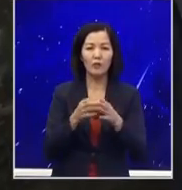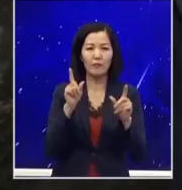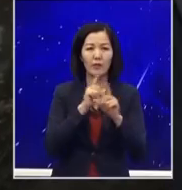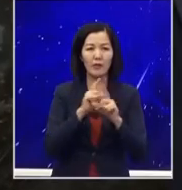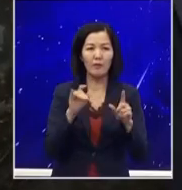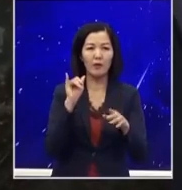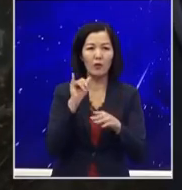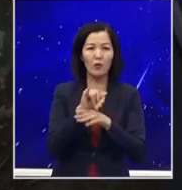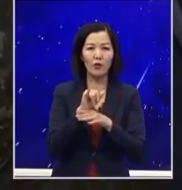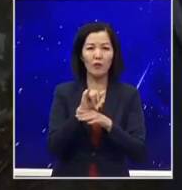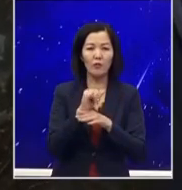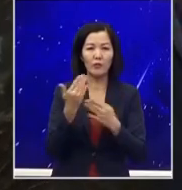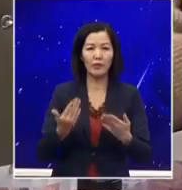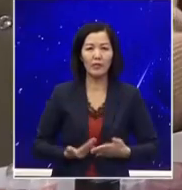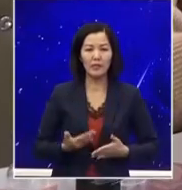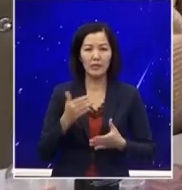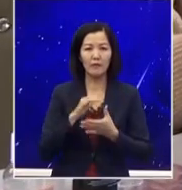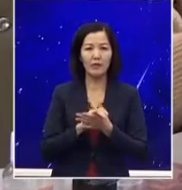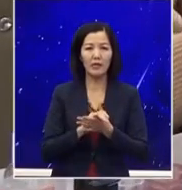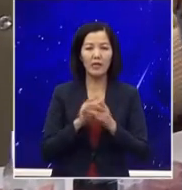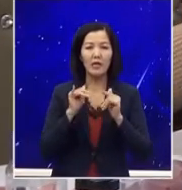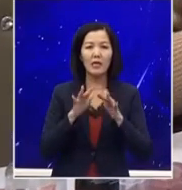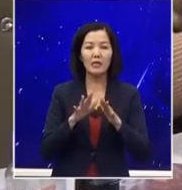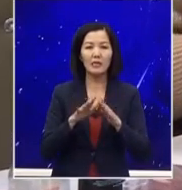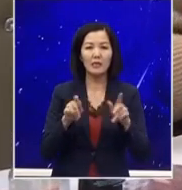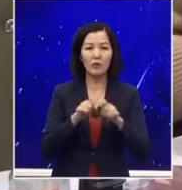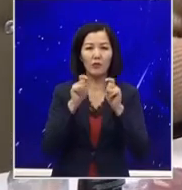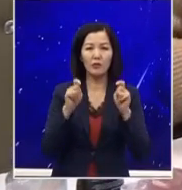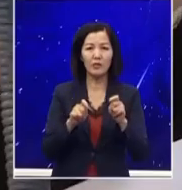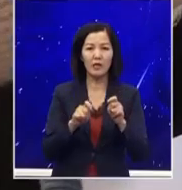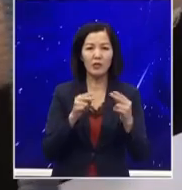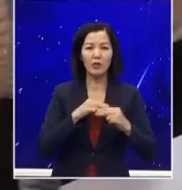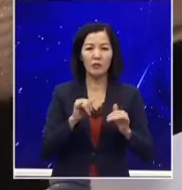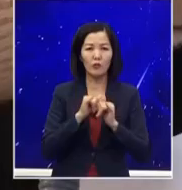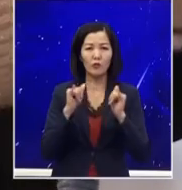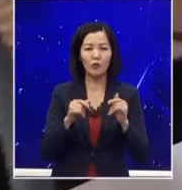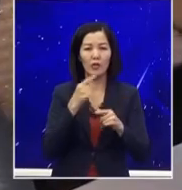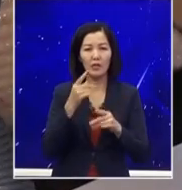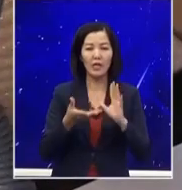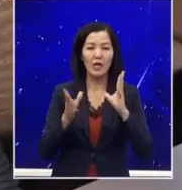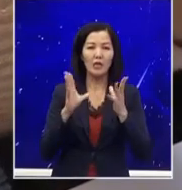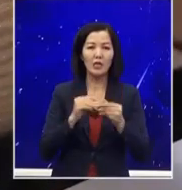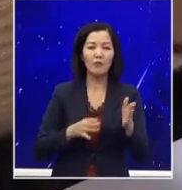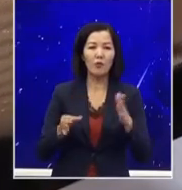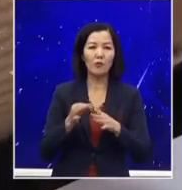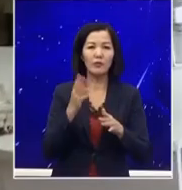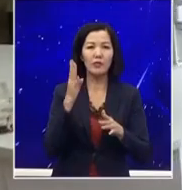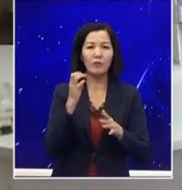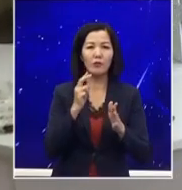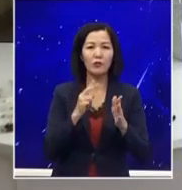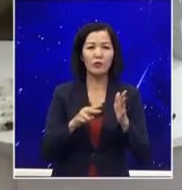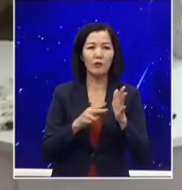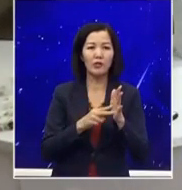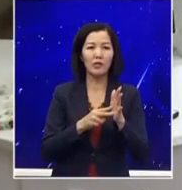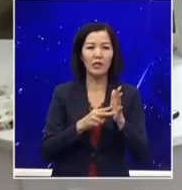мекемеге қонақ болып тыныс тіршілігімен танысты. Істің көзін тауып, ары қарай оны дамыту жолдарын айтты. Жалпы облыста